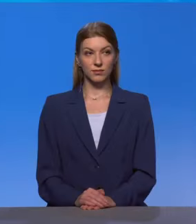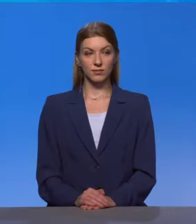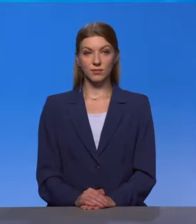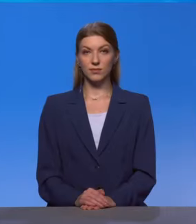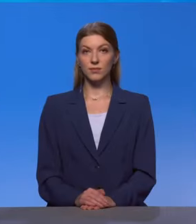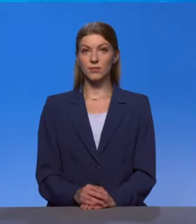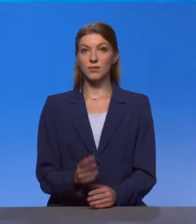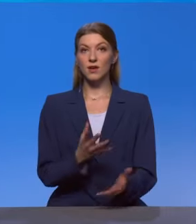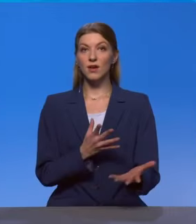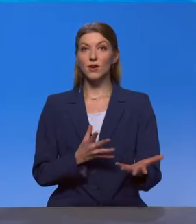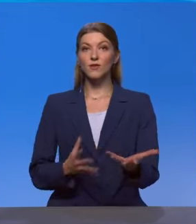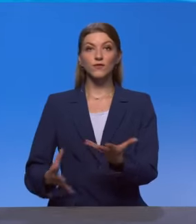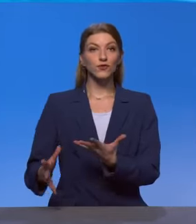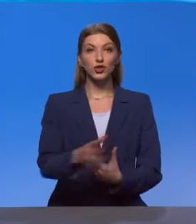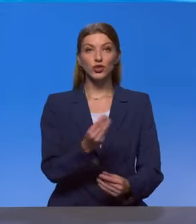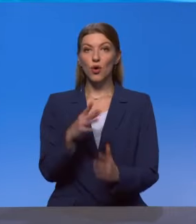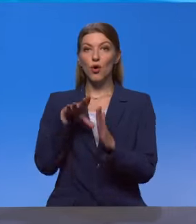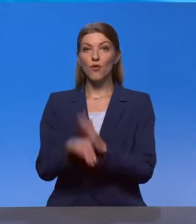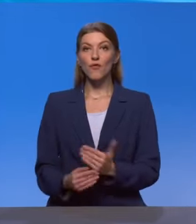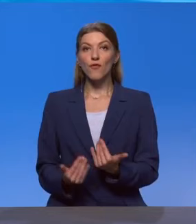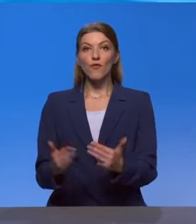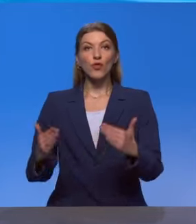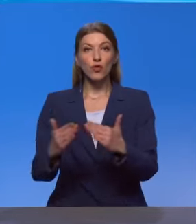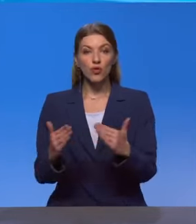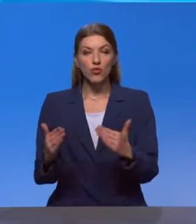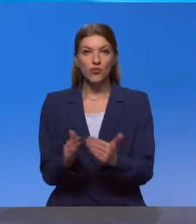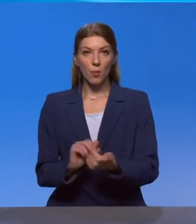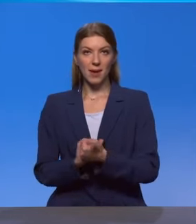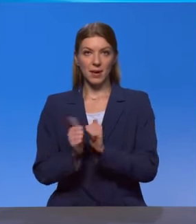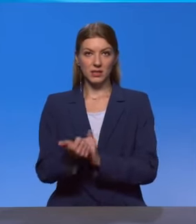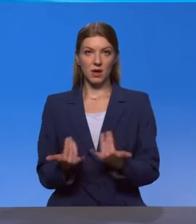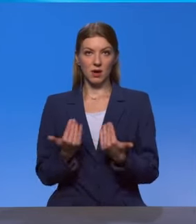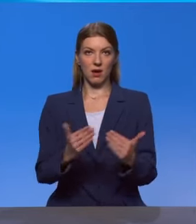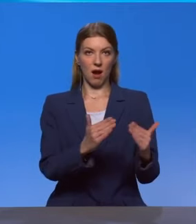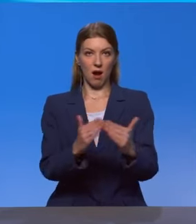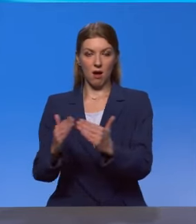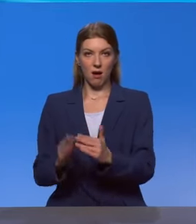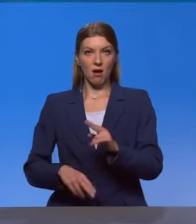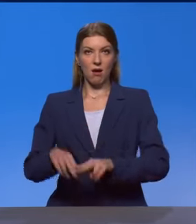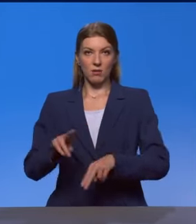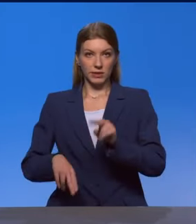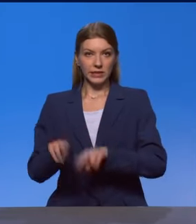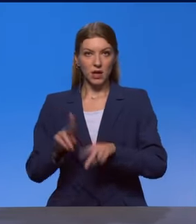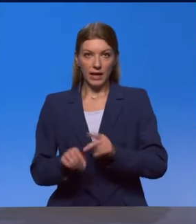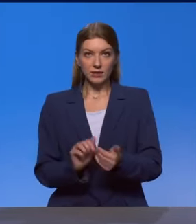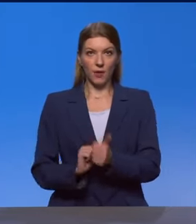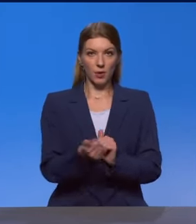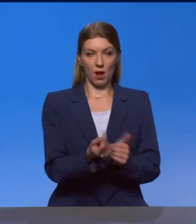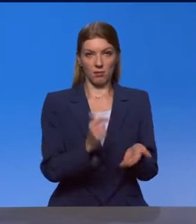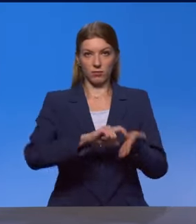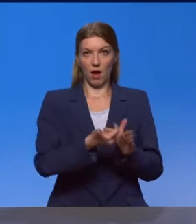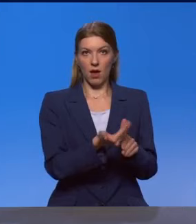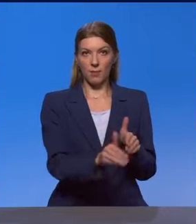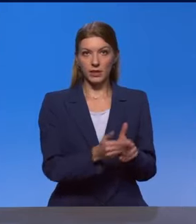Все в дом. Ипотека на ИЖС впервые обогнала выдачу кредитов на покупку квартир. В этом году, по прогнозам экспертов, рост